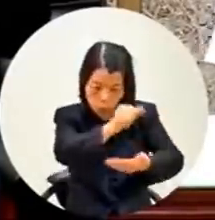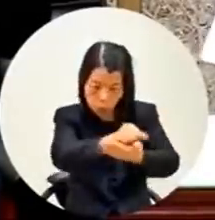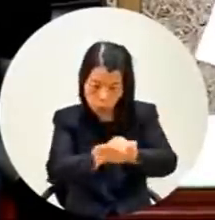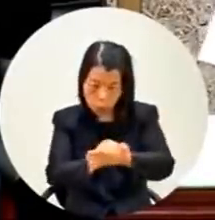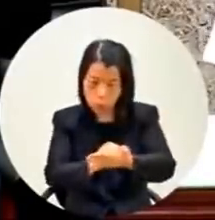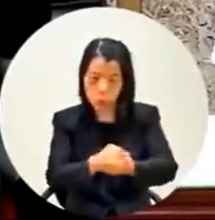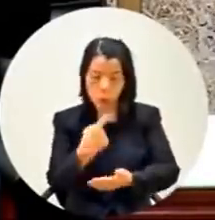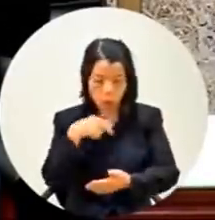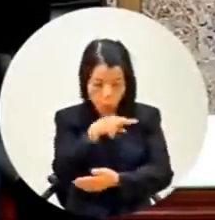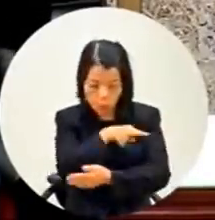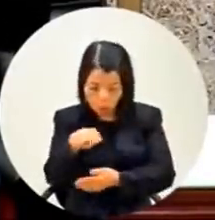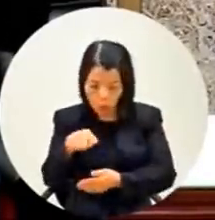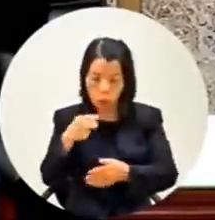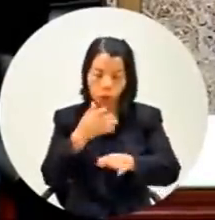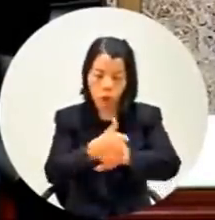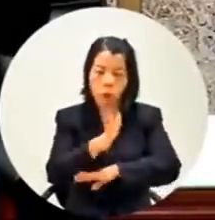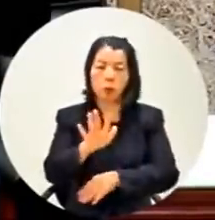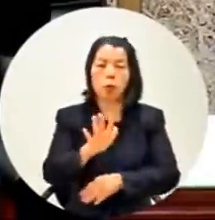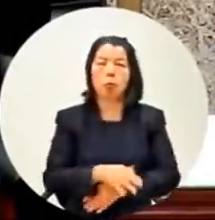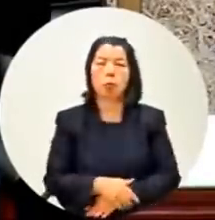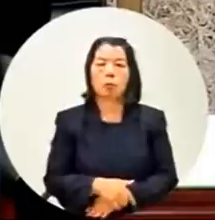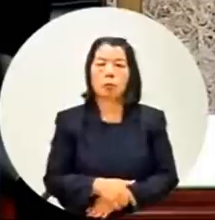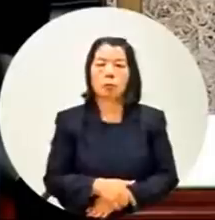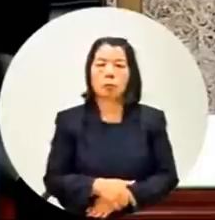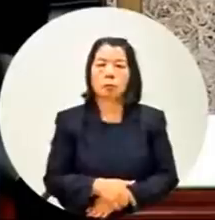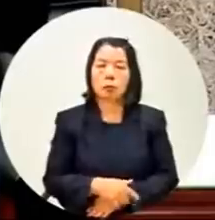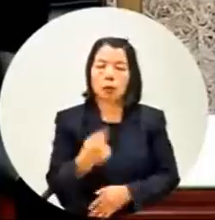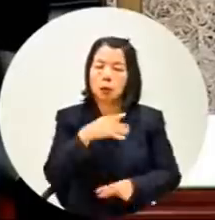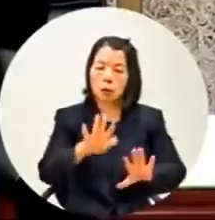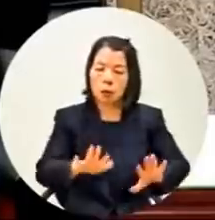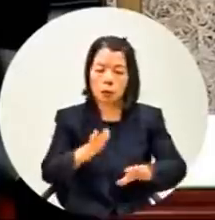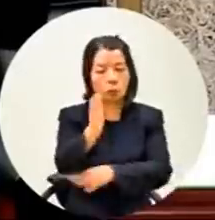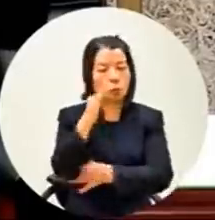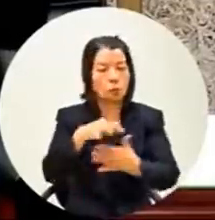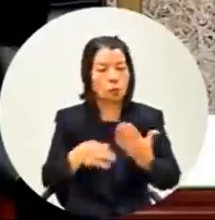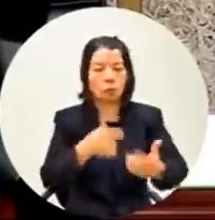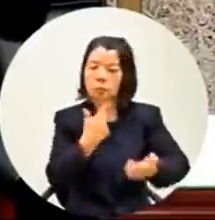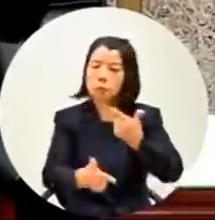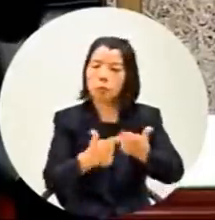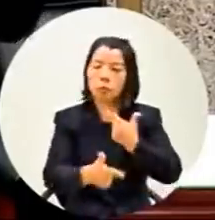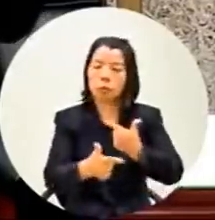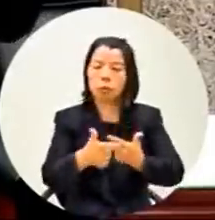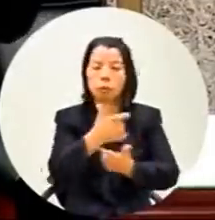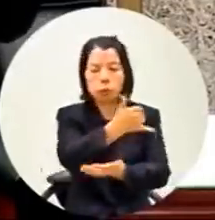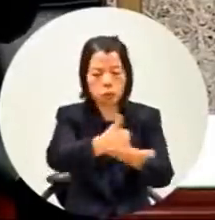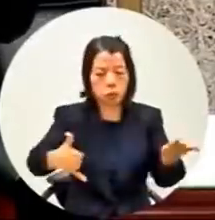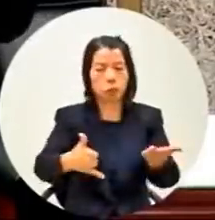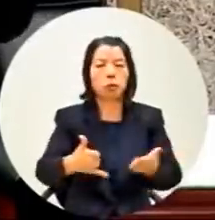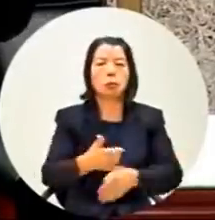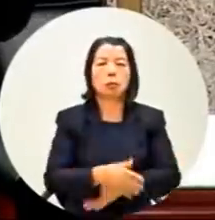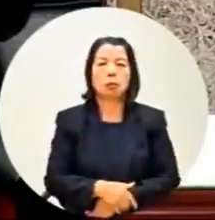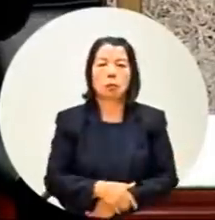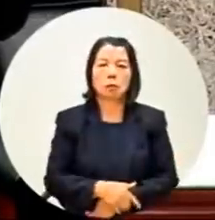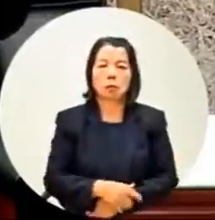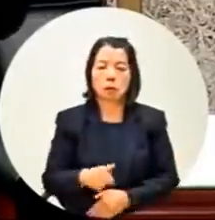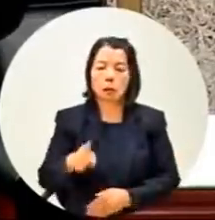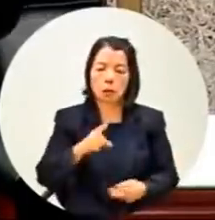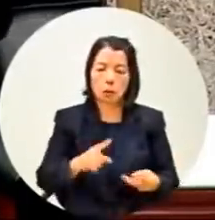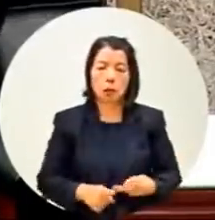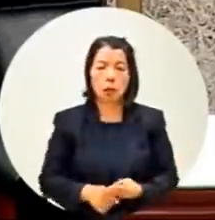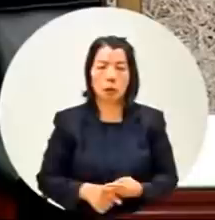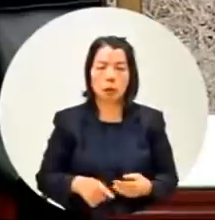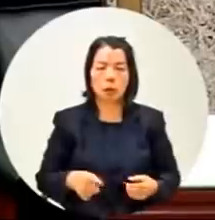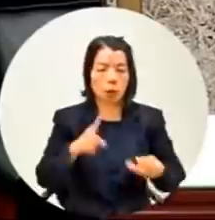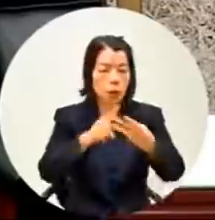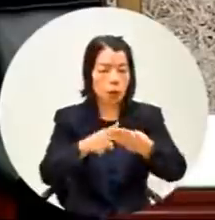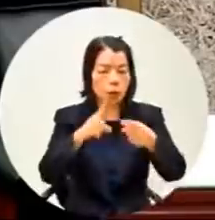程中有看到结论。 结论是什么？ 就是不符合政策的需求，驳回。 你当时担任主秘，那个会议是